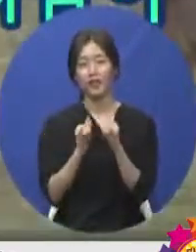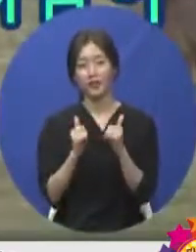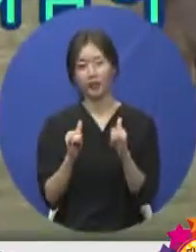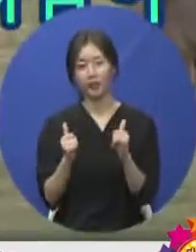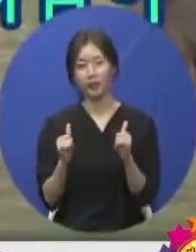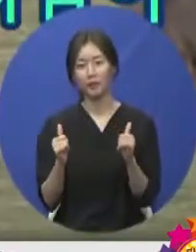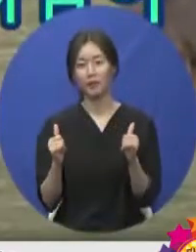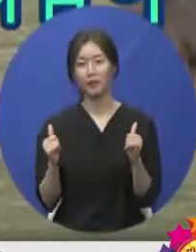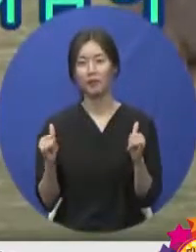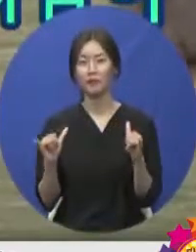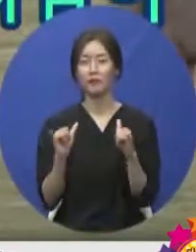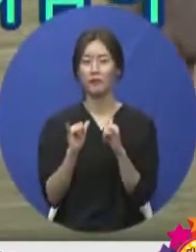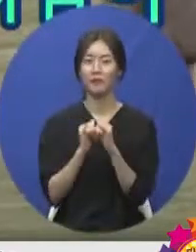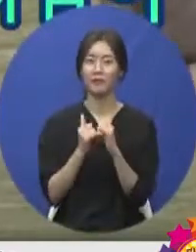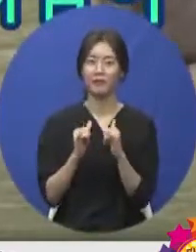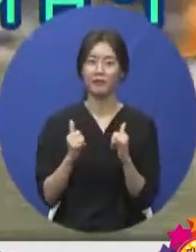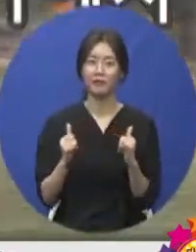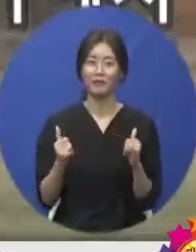사람아.